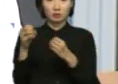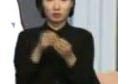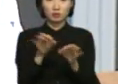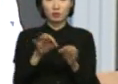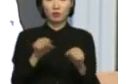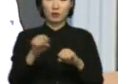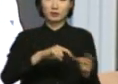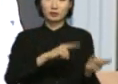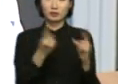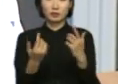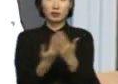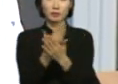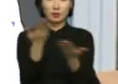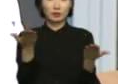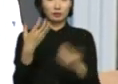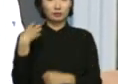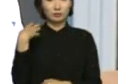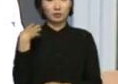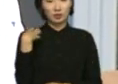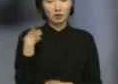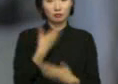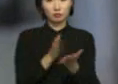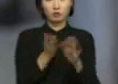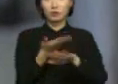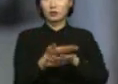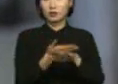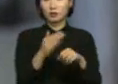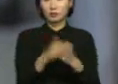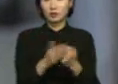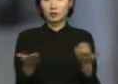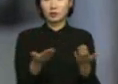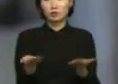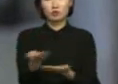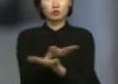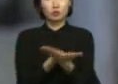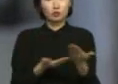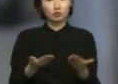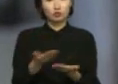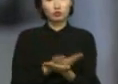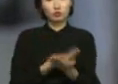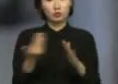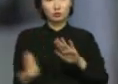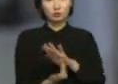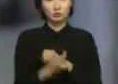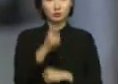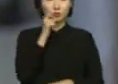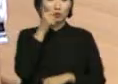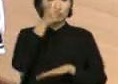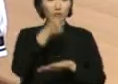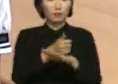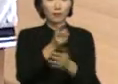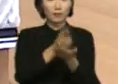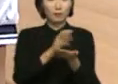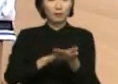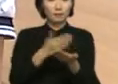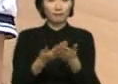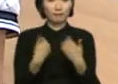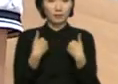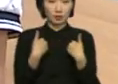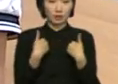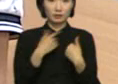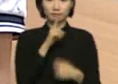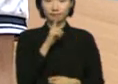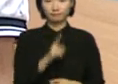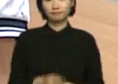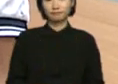각종 개발 업무를 담당하는 부서가 다르다보니 없노 교류가 이루어지지 않았다는 것 결국 제도적 보완이 필요하다는